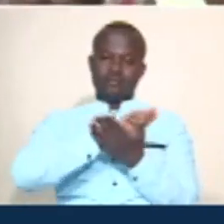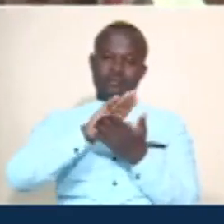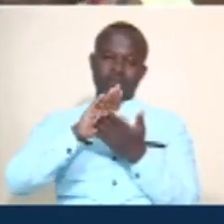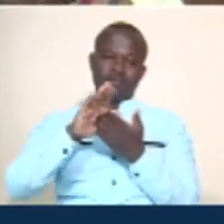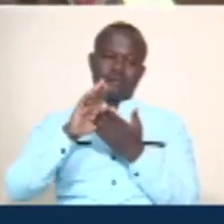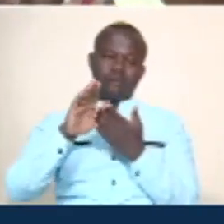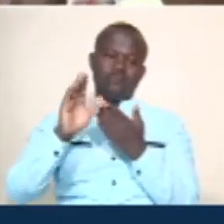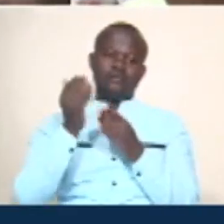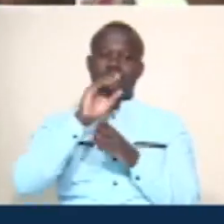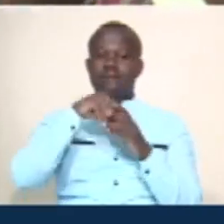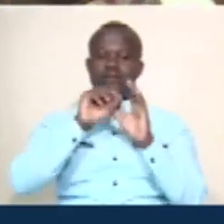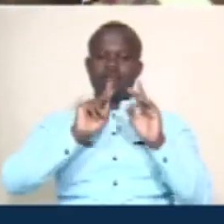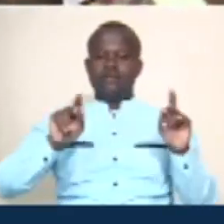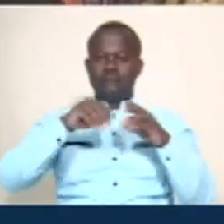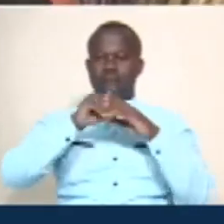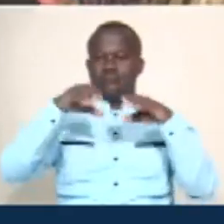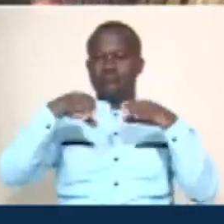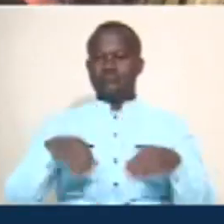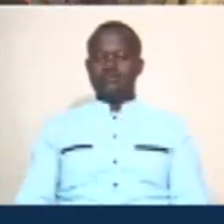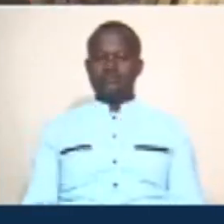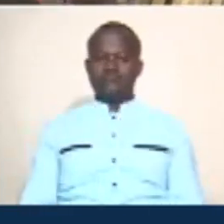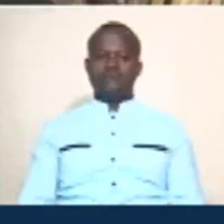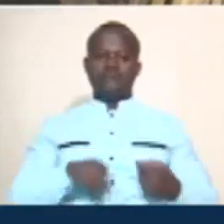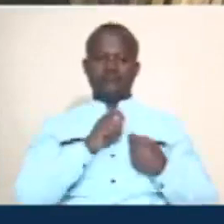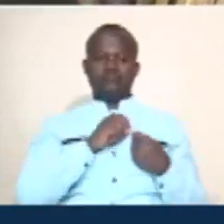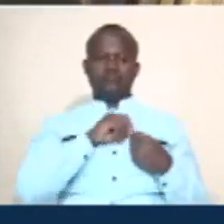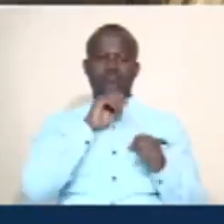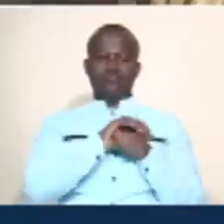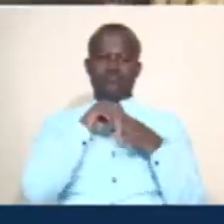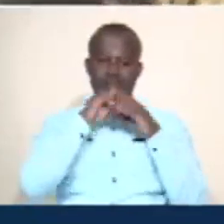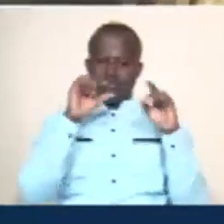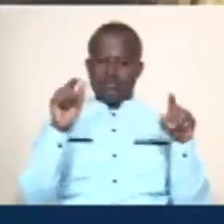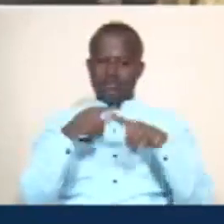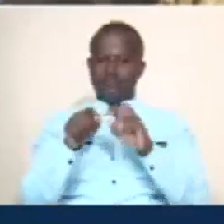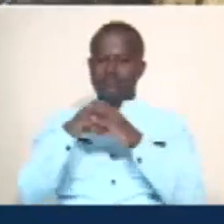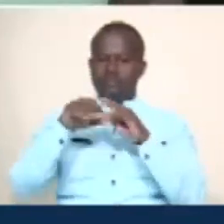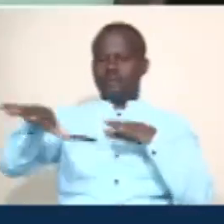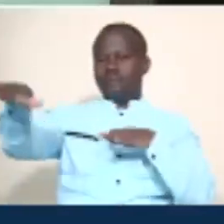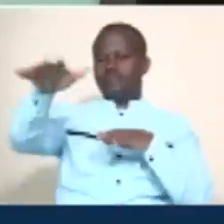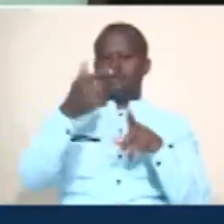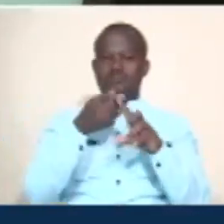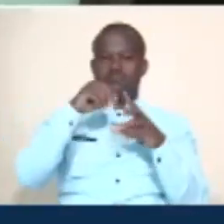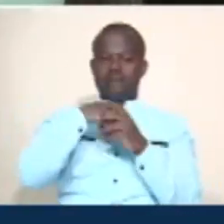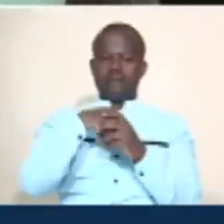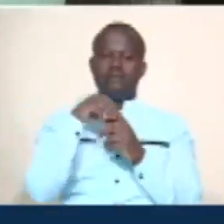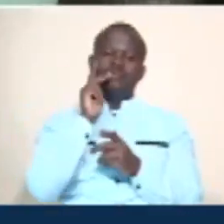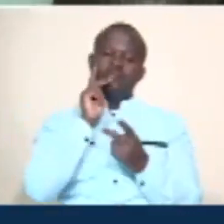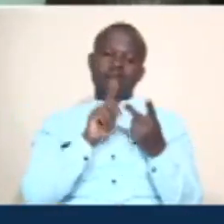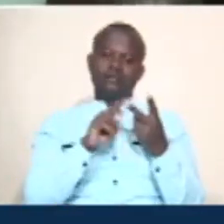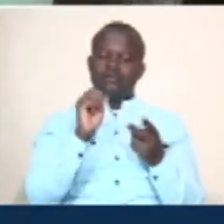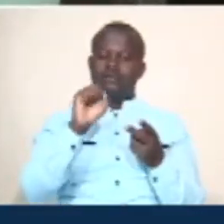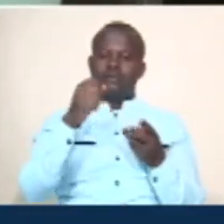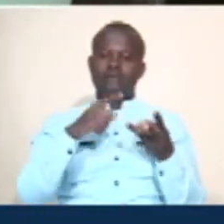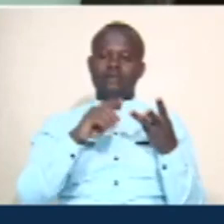impuhwe tugara amahoro muri Kongo. N'agahinda kenshi mu ndimi zitandukanye zo mu duce baturutsemo nk'Ikinyarwanda,